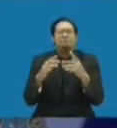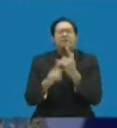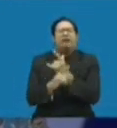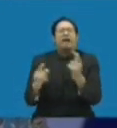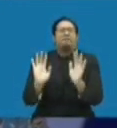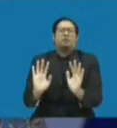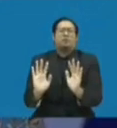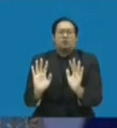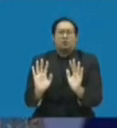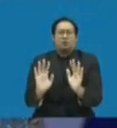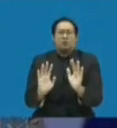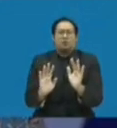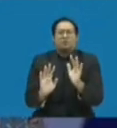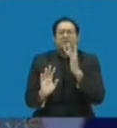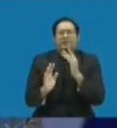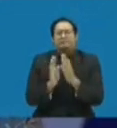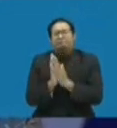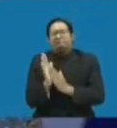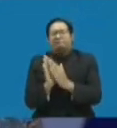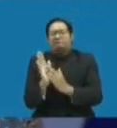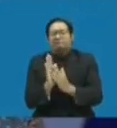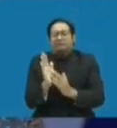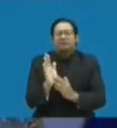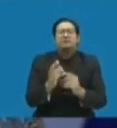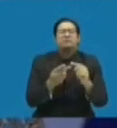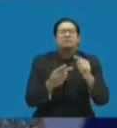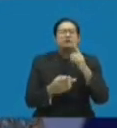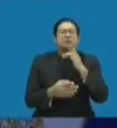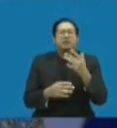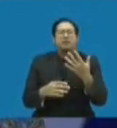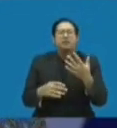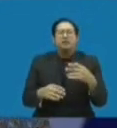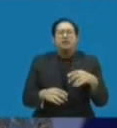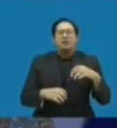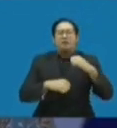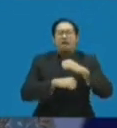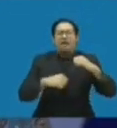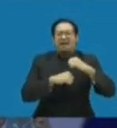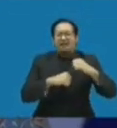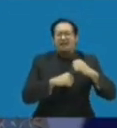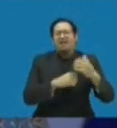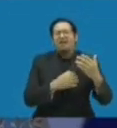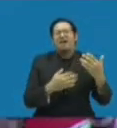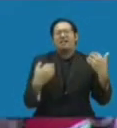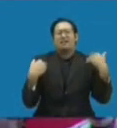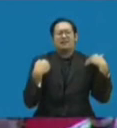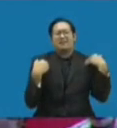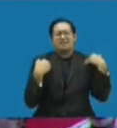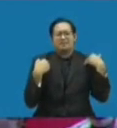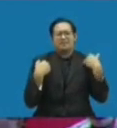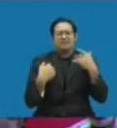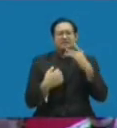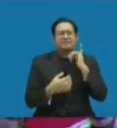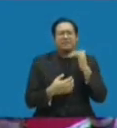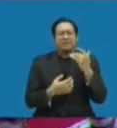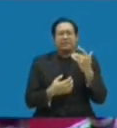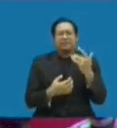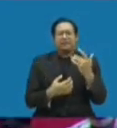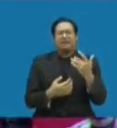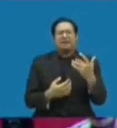bahkan tidak sedikit di kalangan Lori otoritas menilai olahraga difable Hai hanya membebani